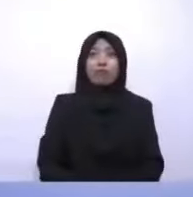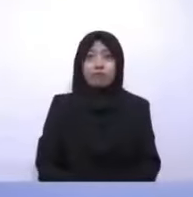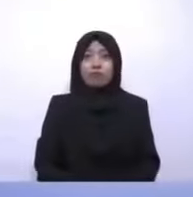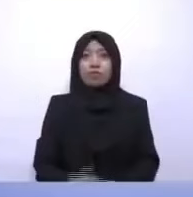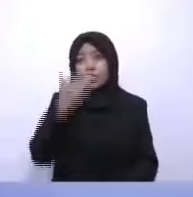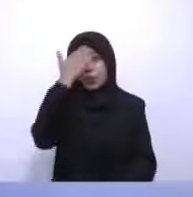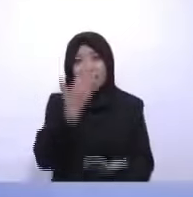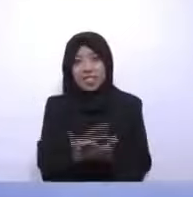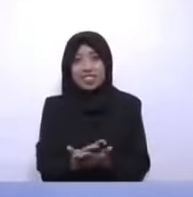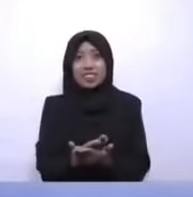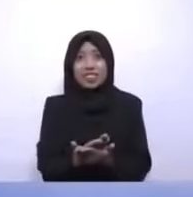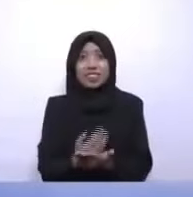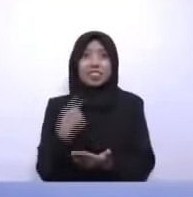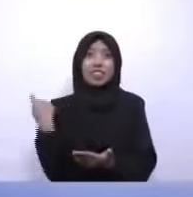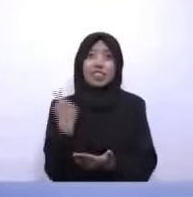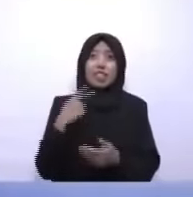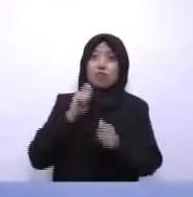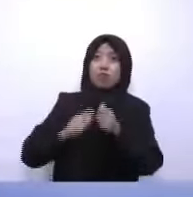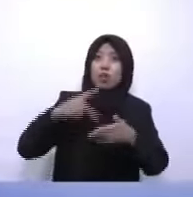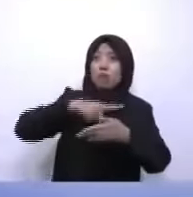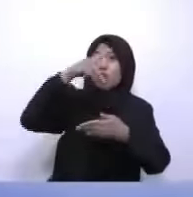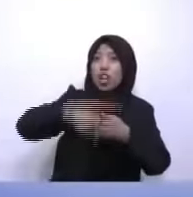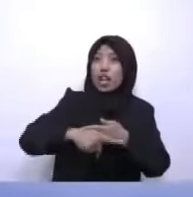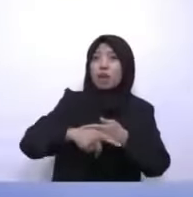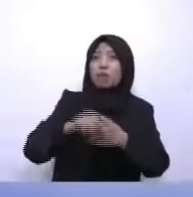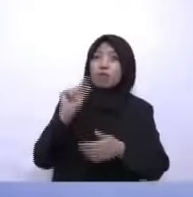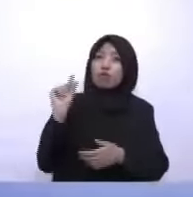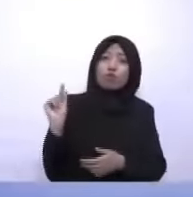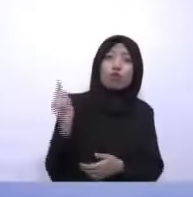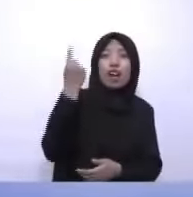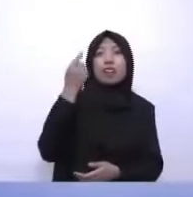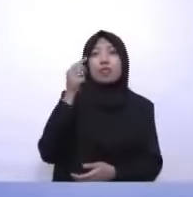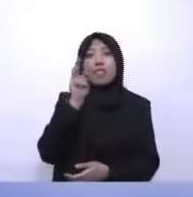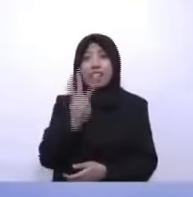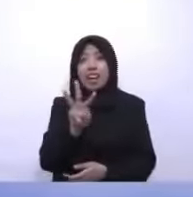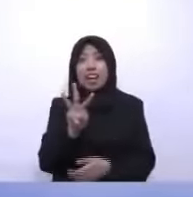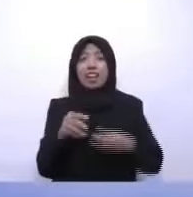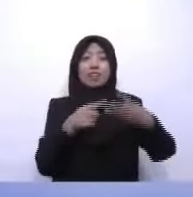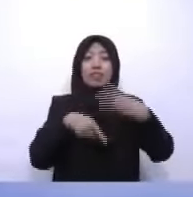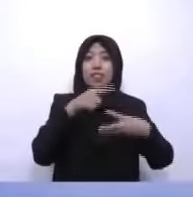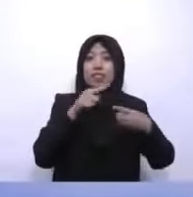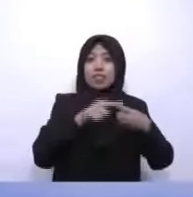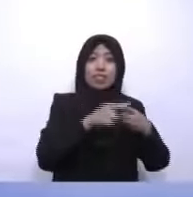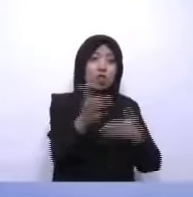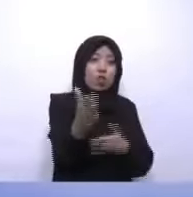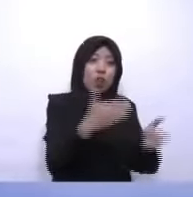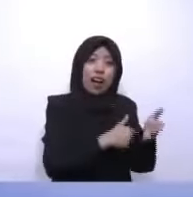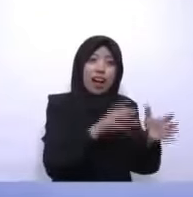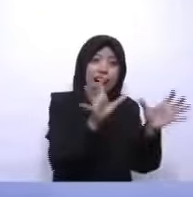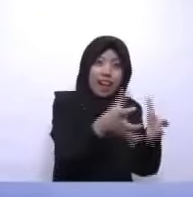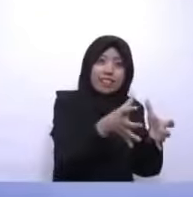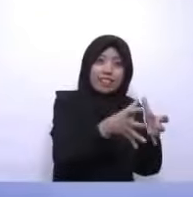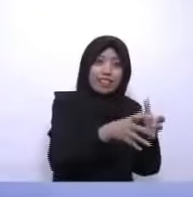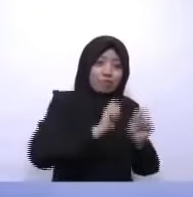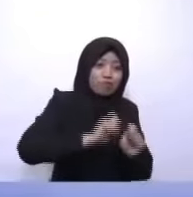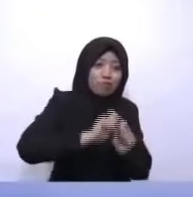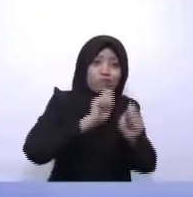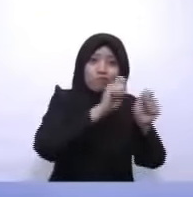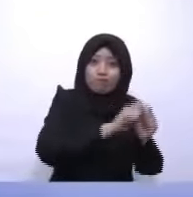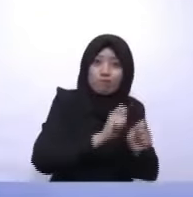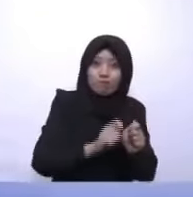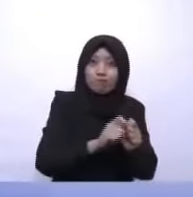Kita akan mengadakan 3 program unggulan. Yang pertama, kita renovasi ruang kelas dan ruang kelas baru